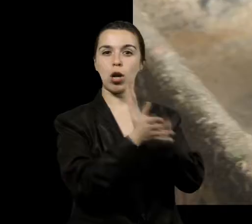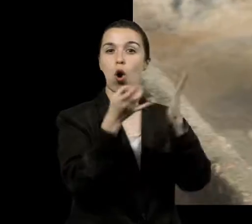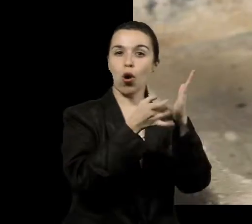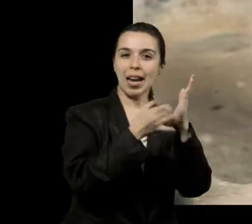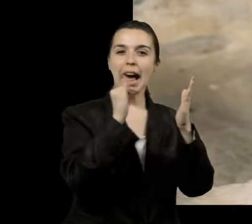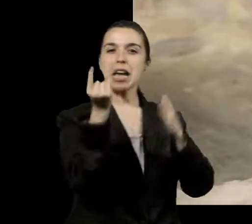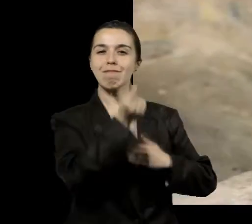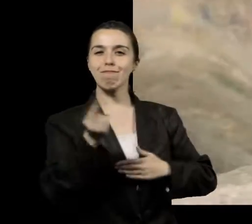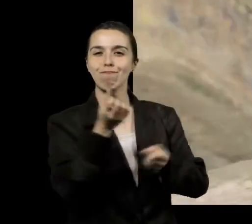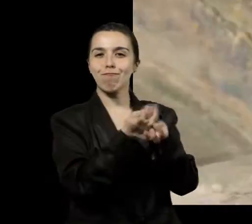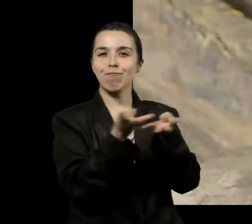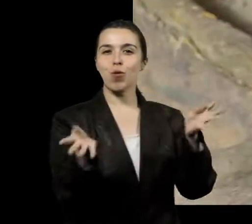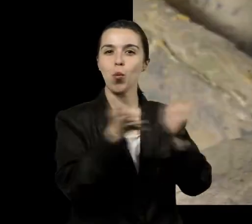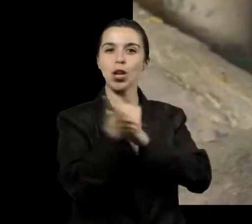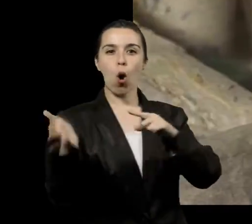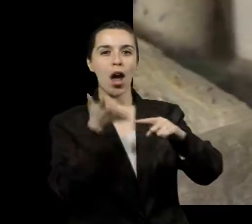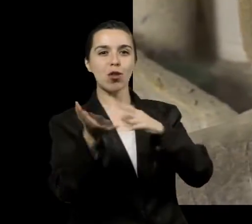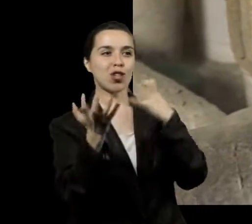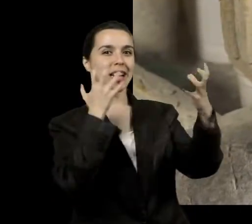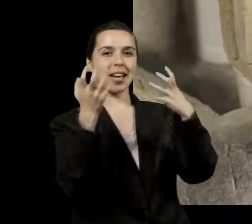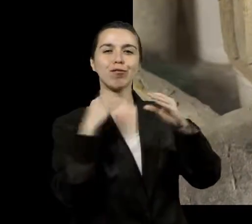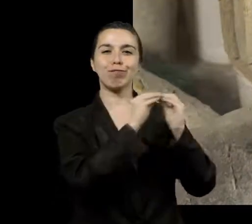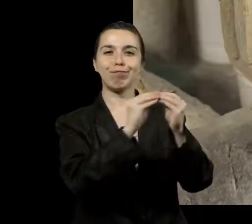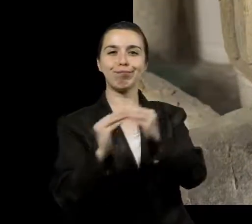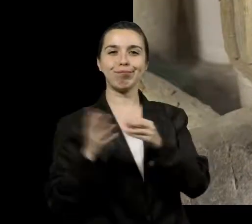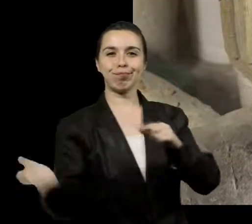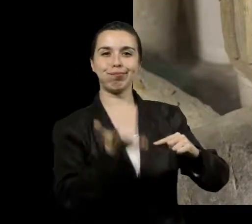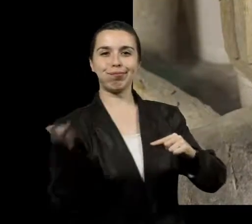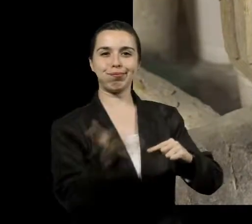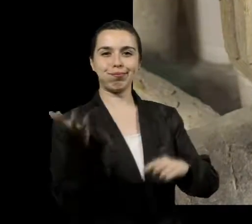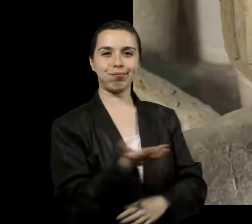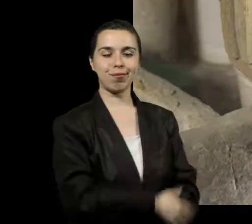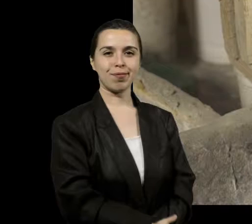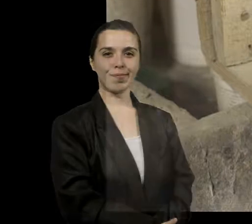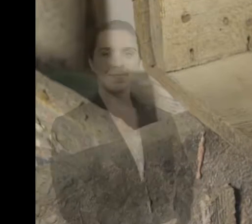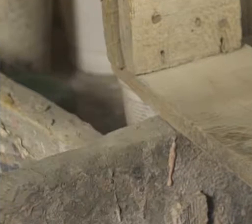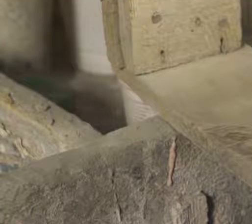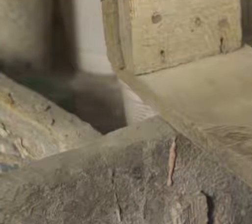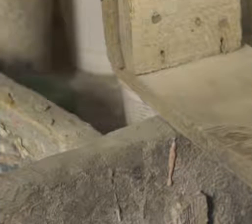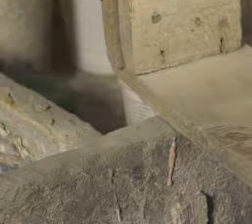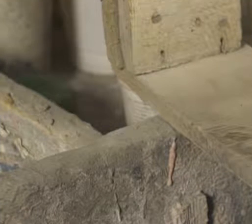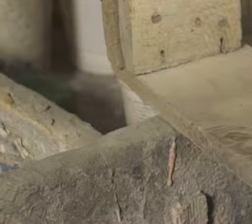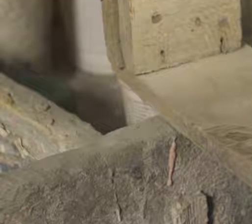modernisme per la qualitat i diversitat de dissenys que les indústries artístiques van realitzar.